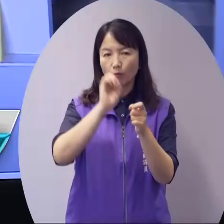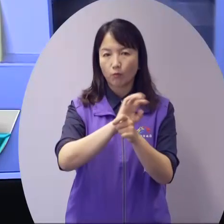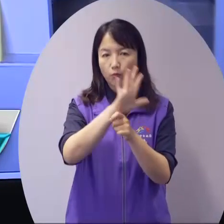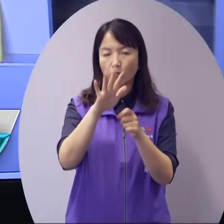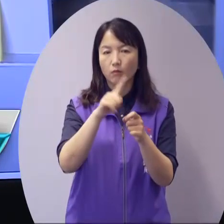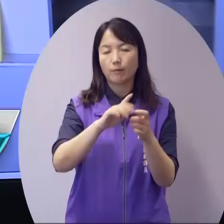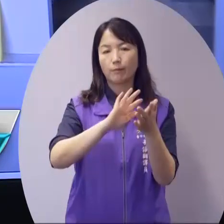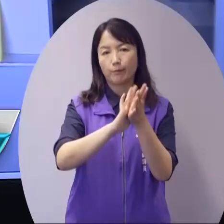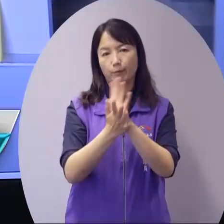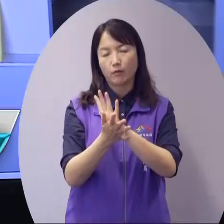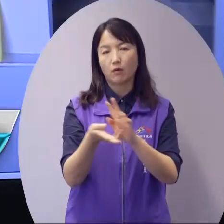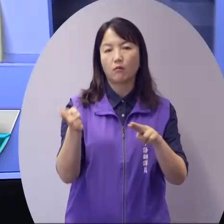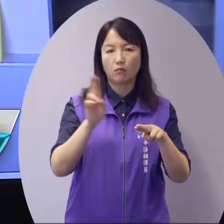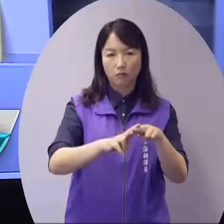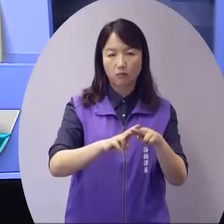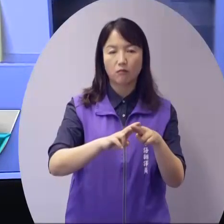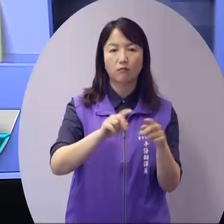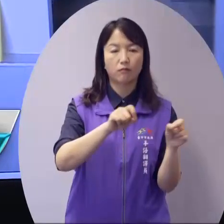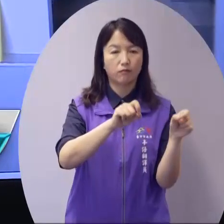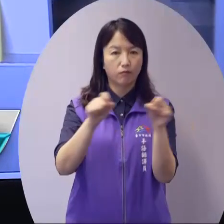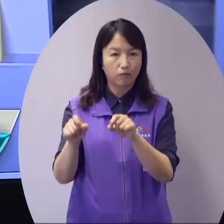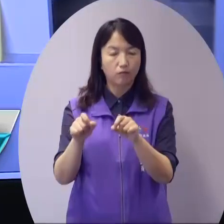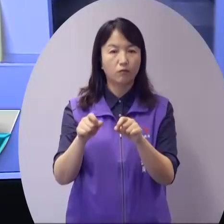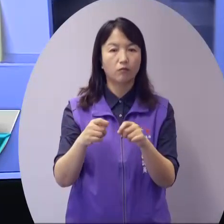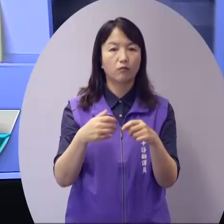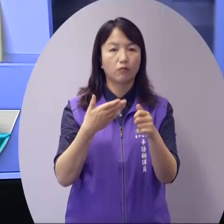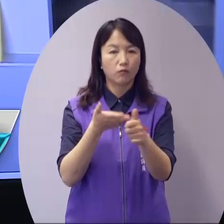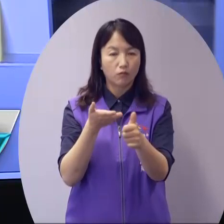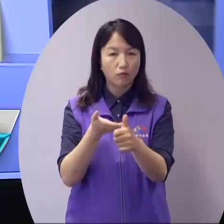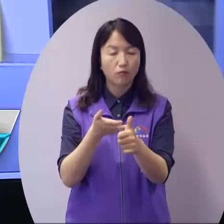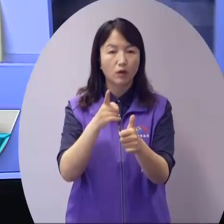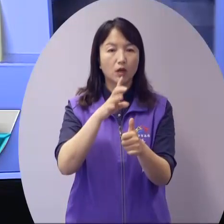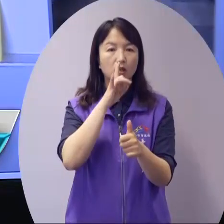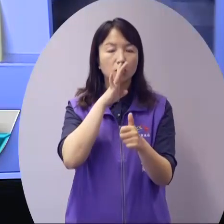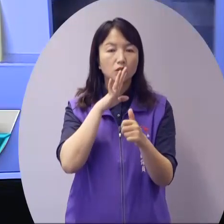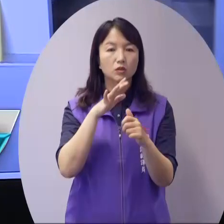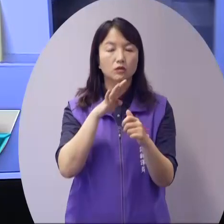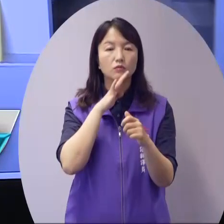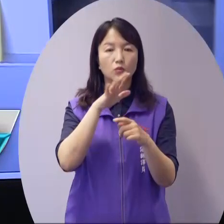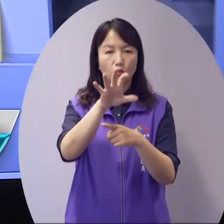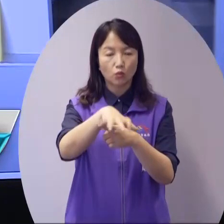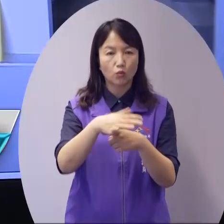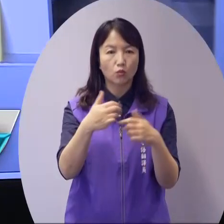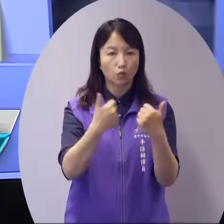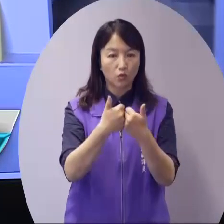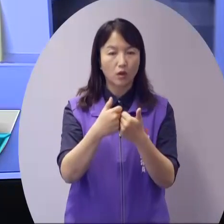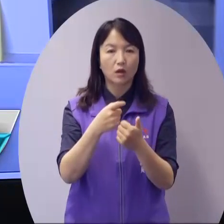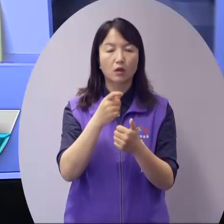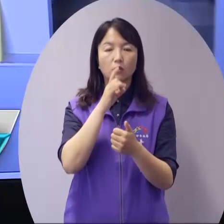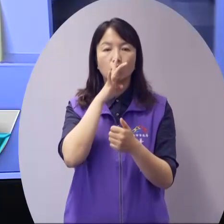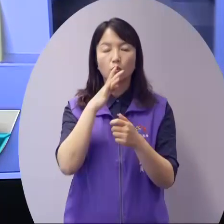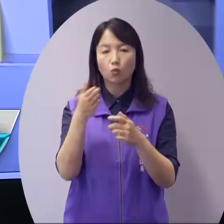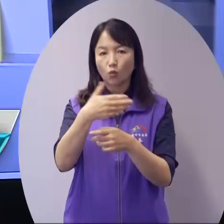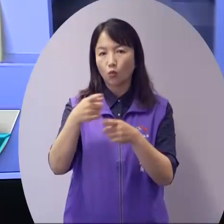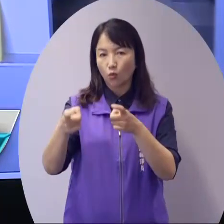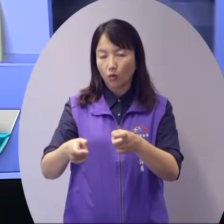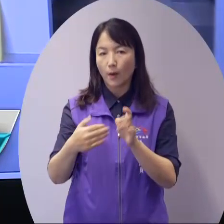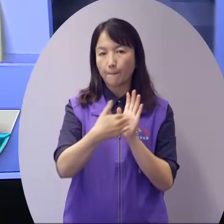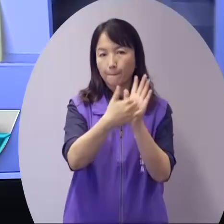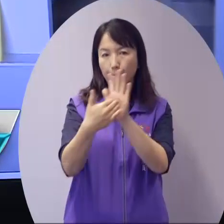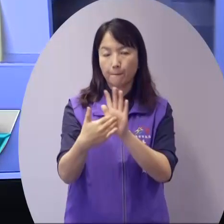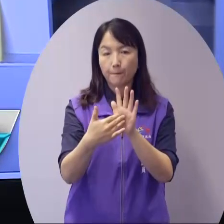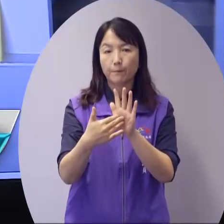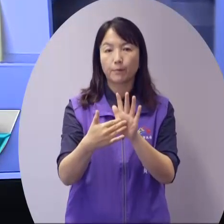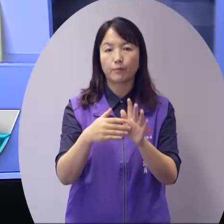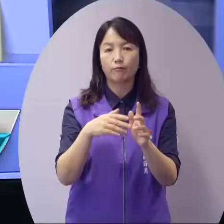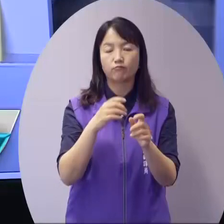活动呢无法举办呢，就转作为强化防台中区议会、台中渔港的相关的防疫措施